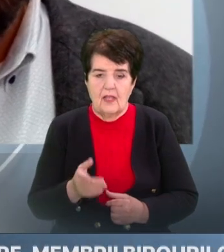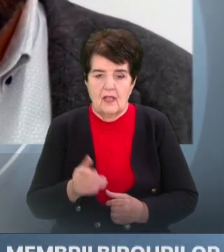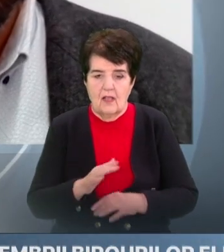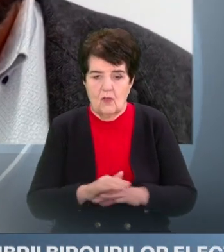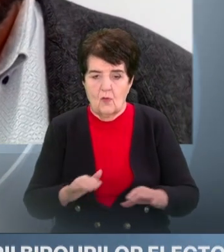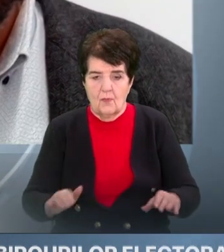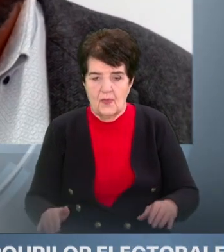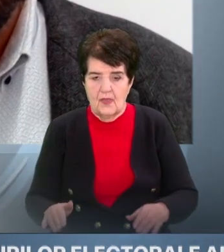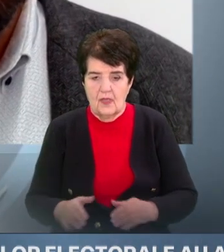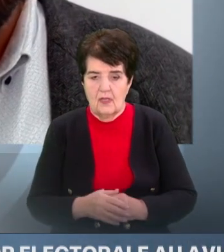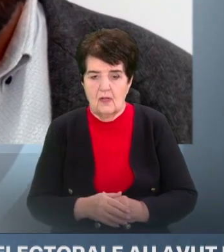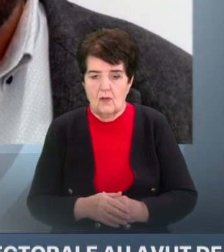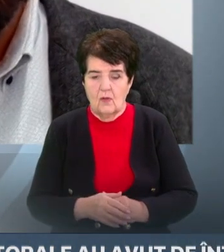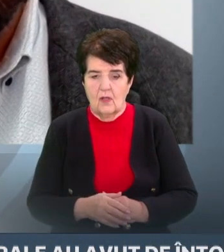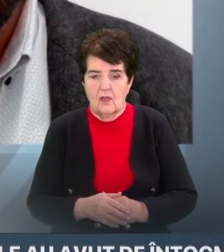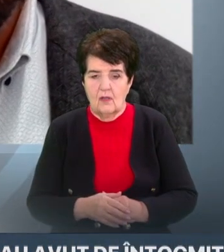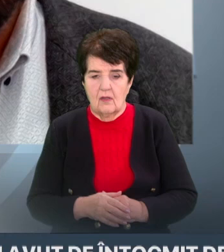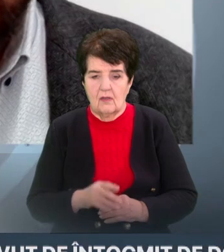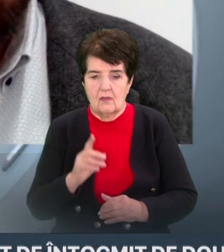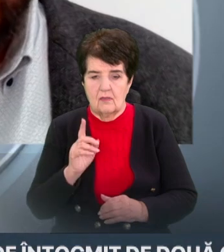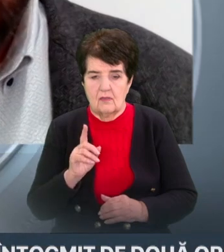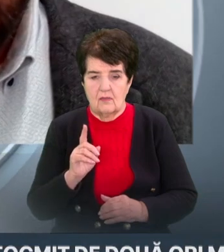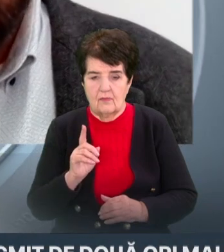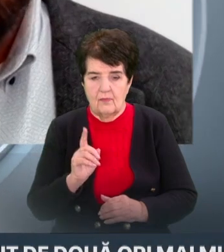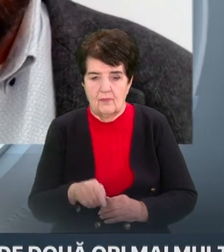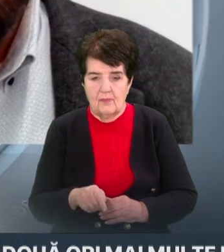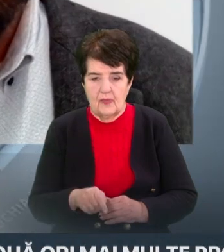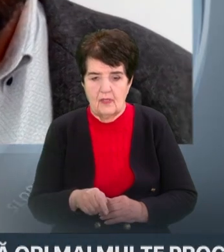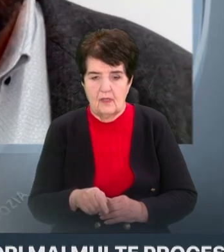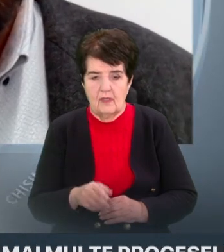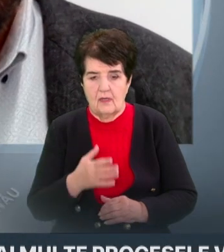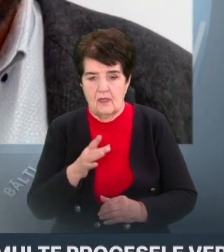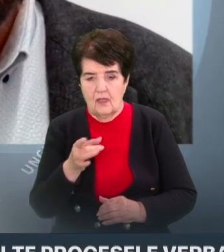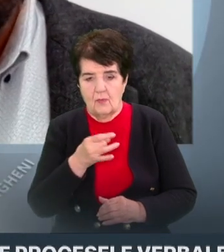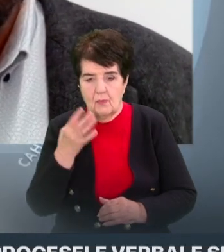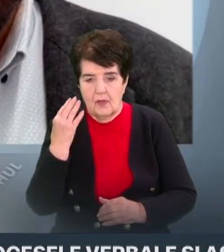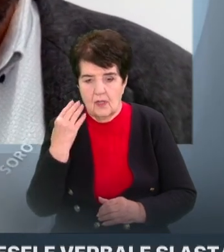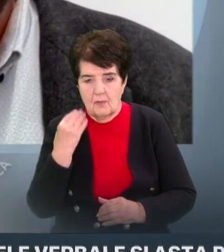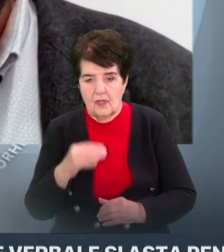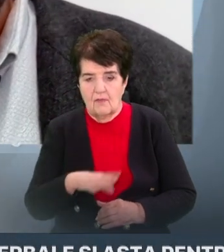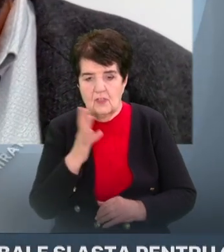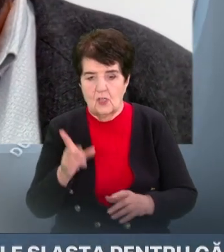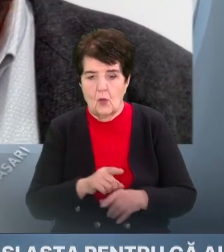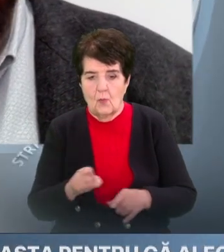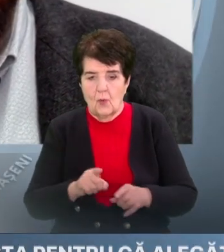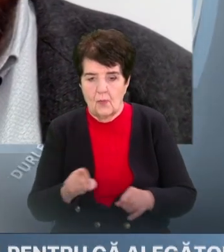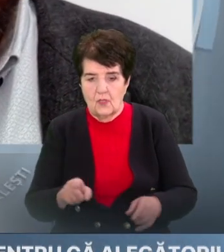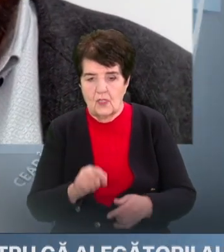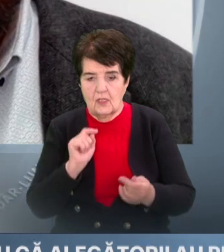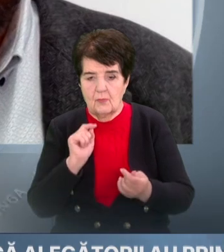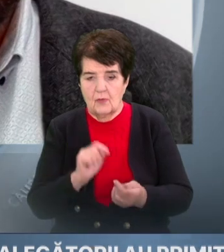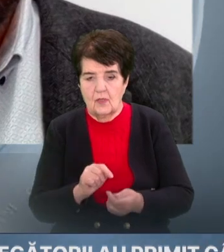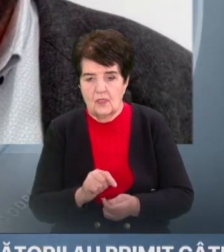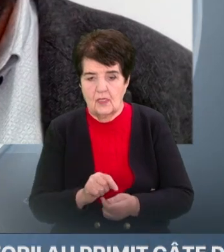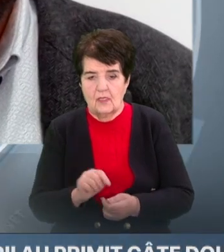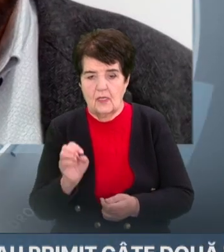episcopiilor unuia dintre aceste mitropolii, filiala Patriarhiei Ortodoxe Ruse în Republica Moldova, făceau propagandă împotriva Uniunii